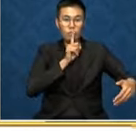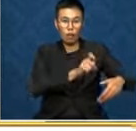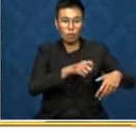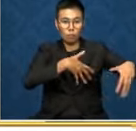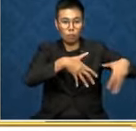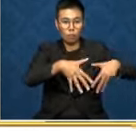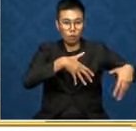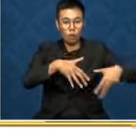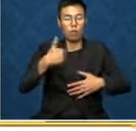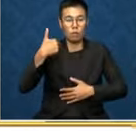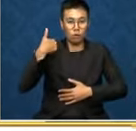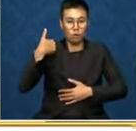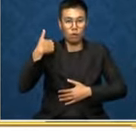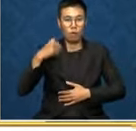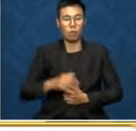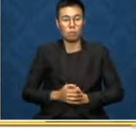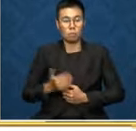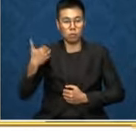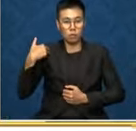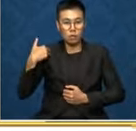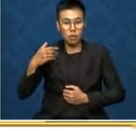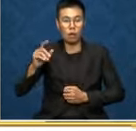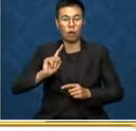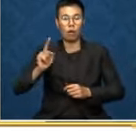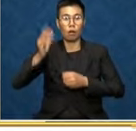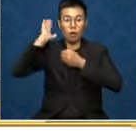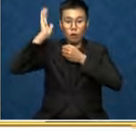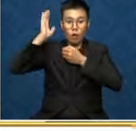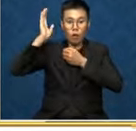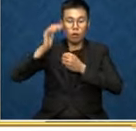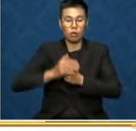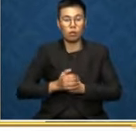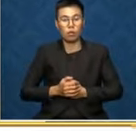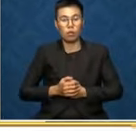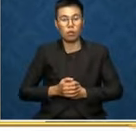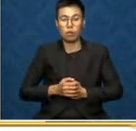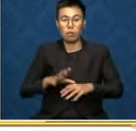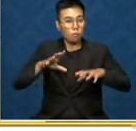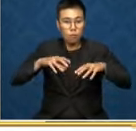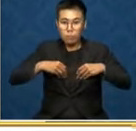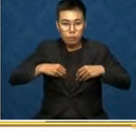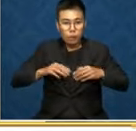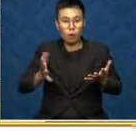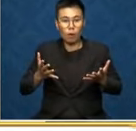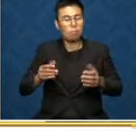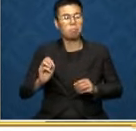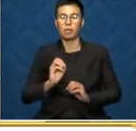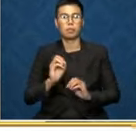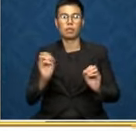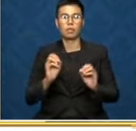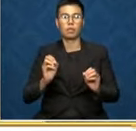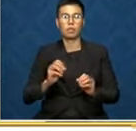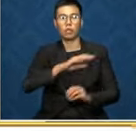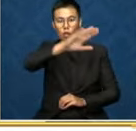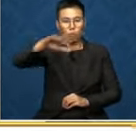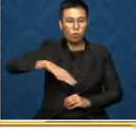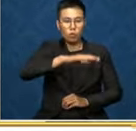ตั้งแต่มีการอภิปรายมาค่ะดิฉันยังไม่เห็นว่ามีสมาชิกท่านไหนลุกขึ้นอภิปรายว่าไม่เห็นด้วยกับการทำประชามติเพื่อแก้ไข